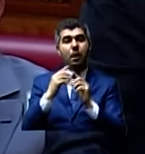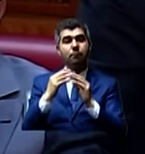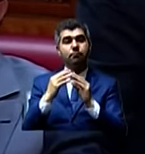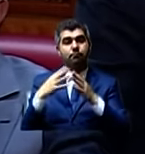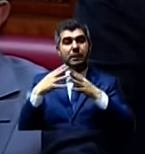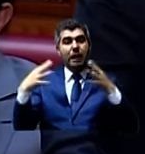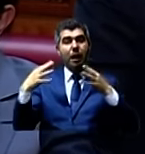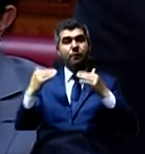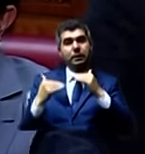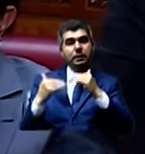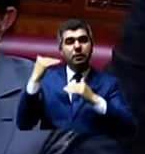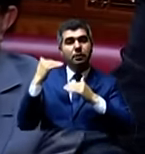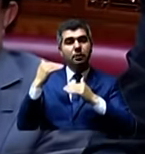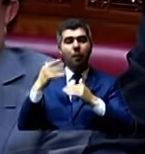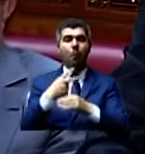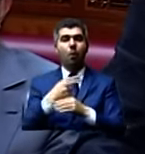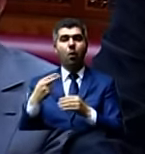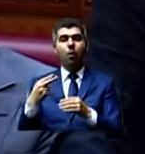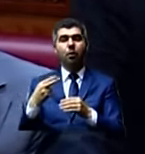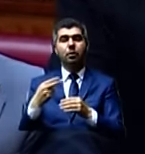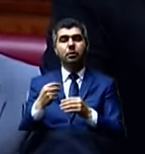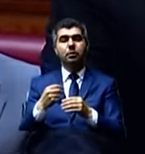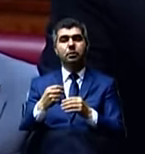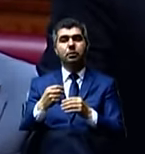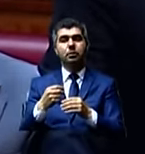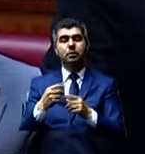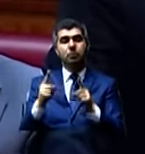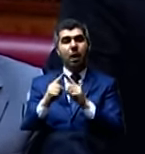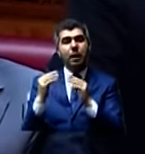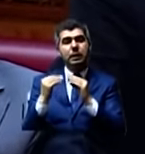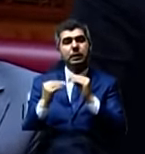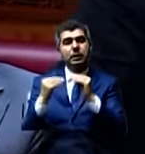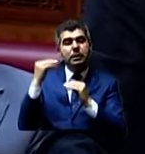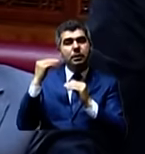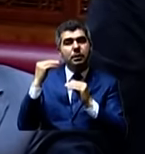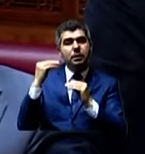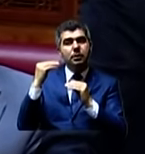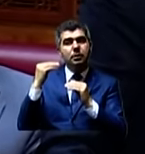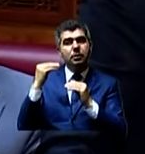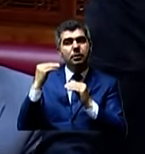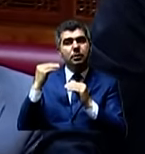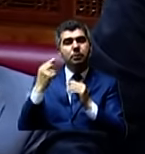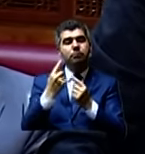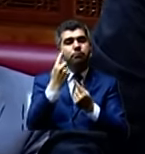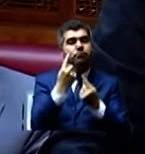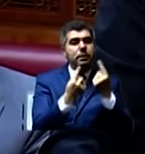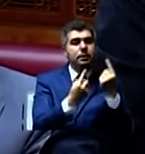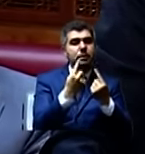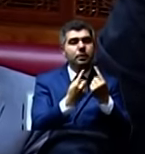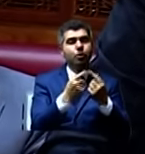اللي وقع عندنا هو أن واحد الارتفاع في بعض